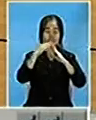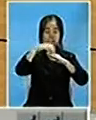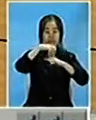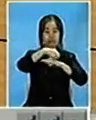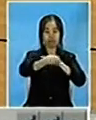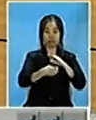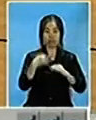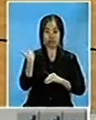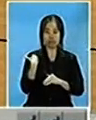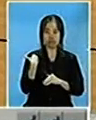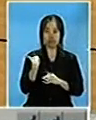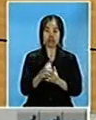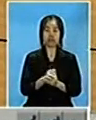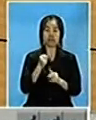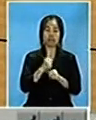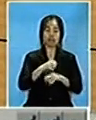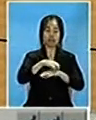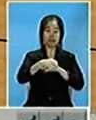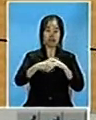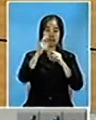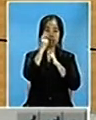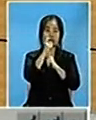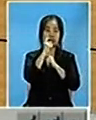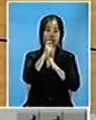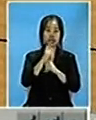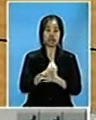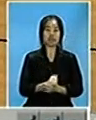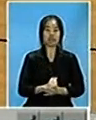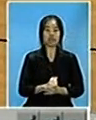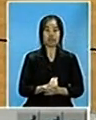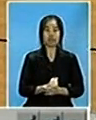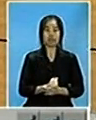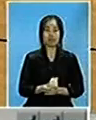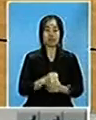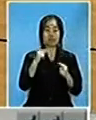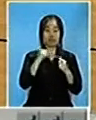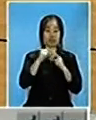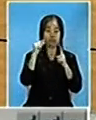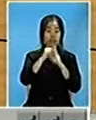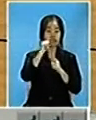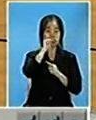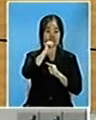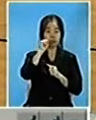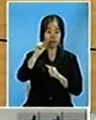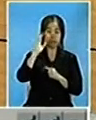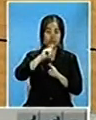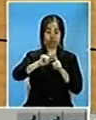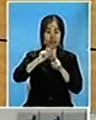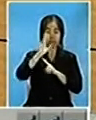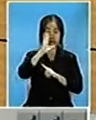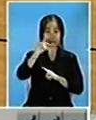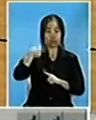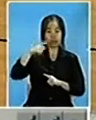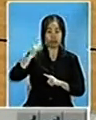สนิมย่อยสลายอย่างรวดเร็วเป็นเรื่องที่อันตรายมากฉะนั้นคำสั่งต่างๆของศาลรัฐธรรมนูญนั้นผมเห็นว่ามีเห